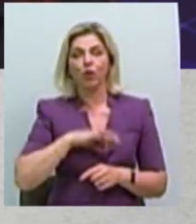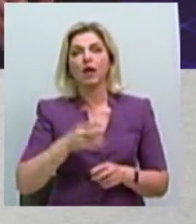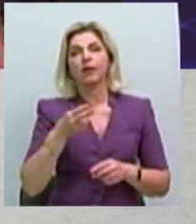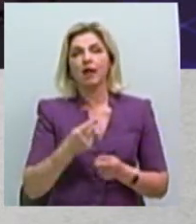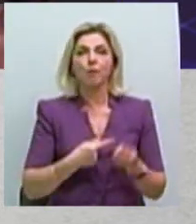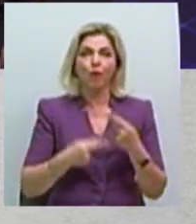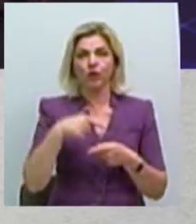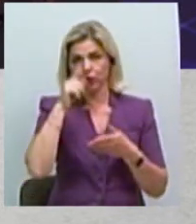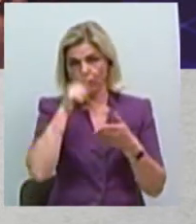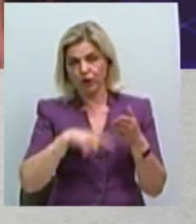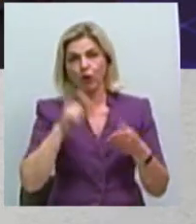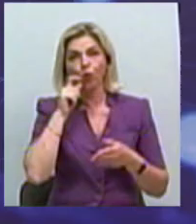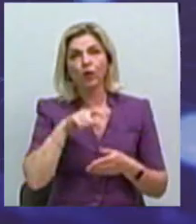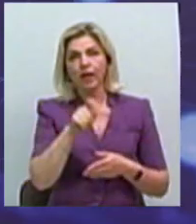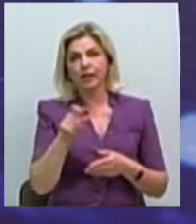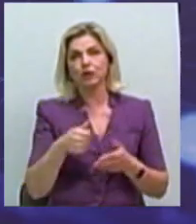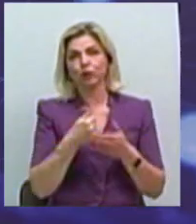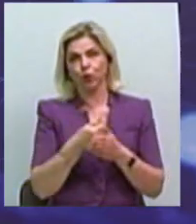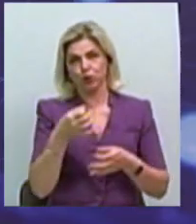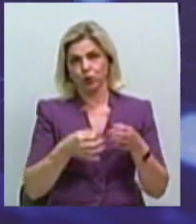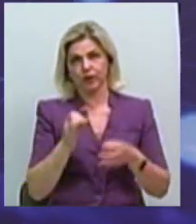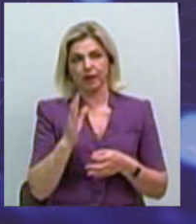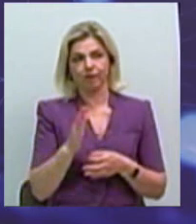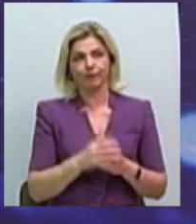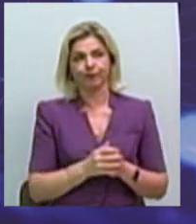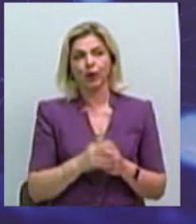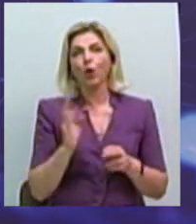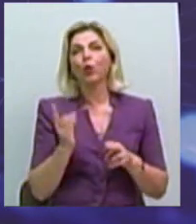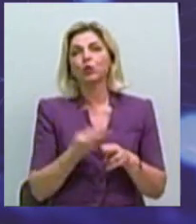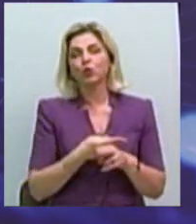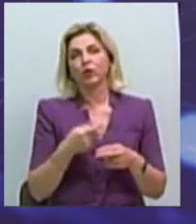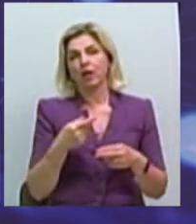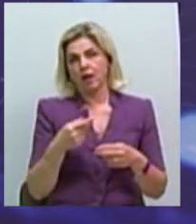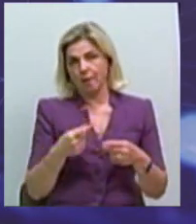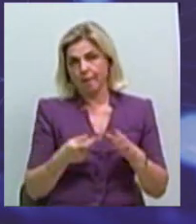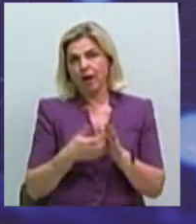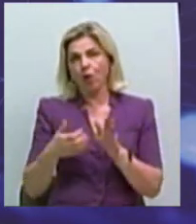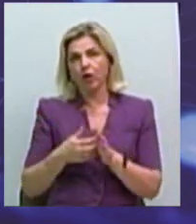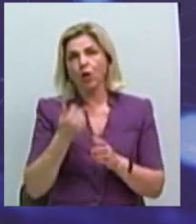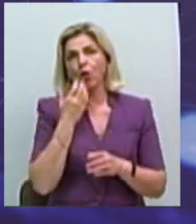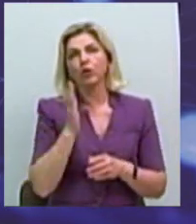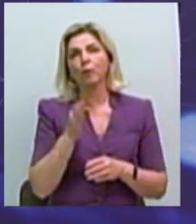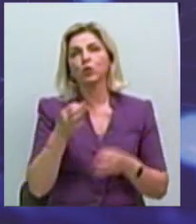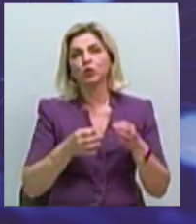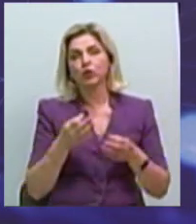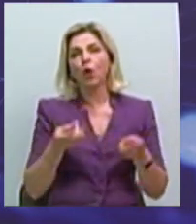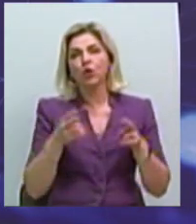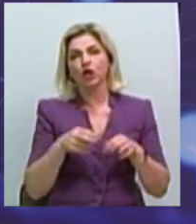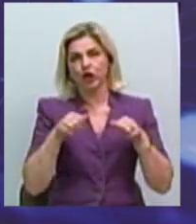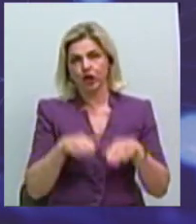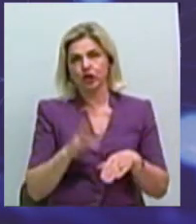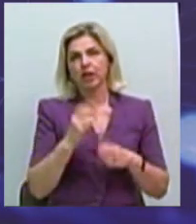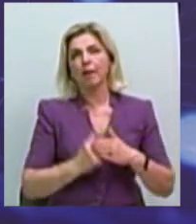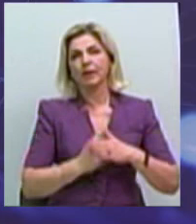повернення довіри українців до судів? Усунення прогалин, коли судді залишиться приймати рішення тільки на підставі закону, а не